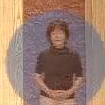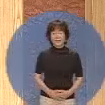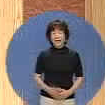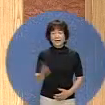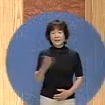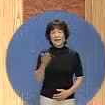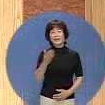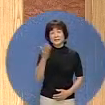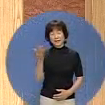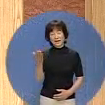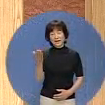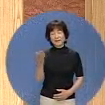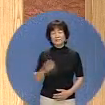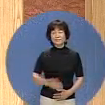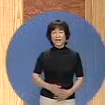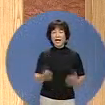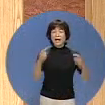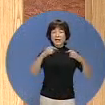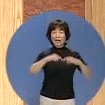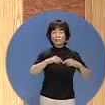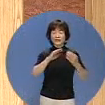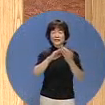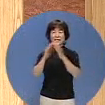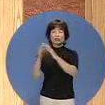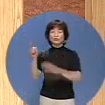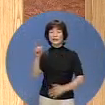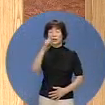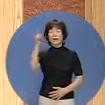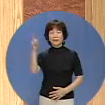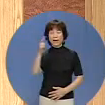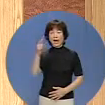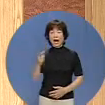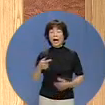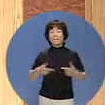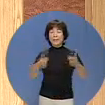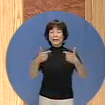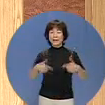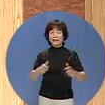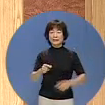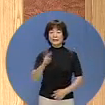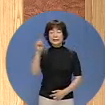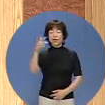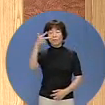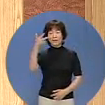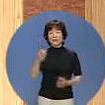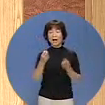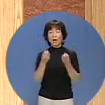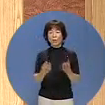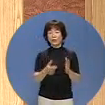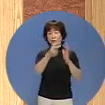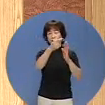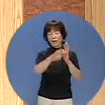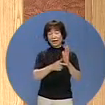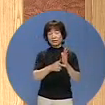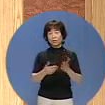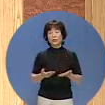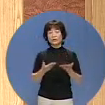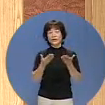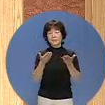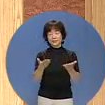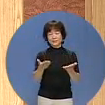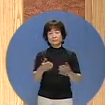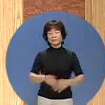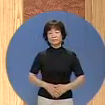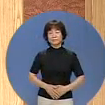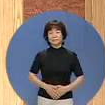いかがでしたか。このようにラブリーターン生駒では毎回生駒市のホットな話題を中心にお伝